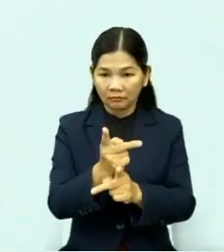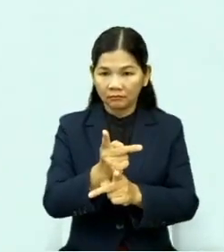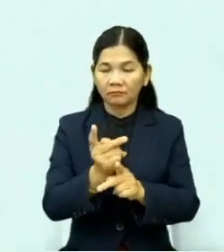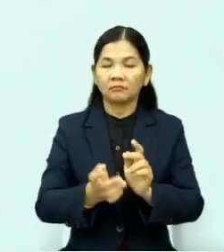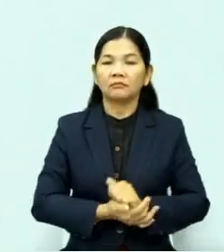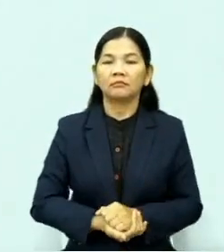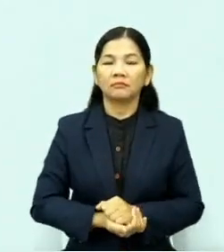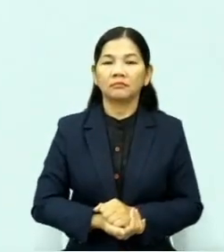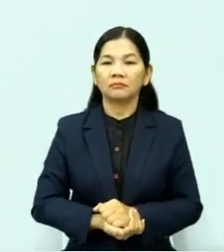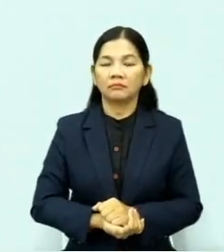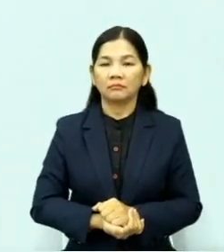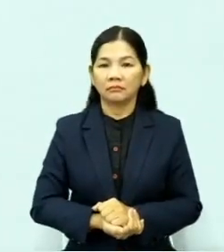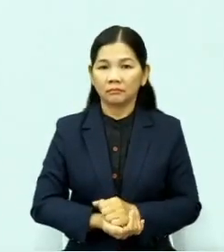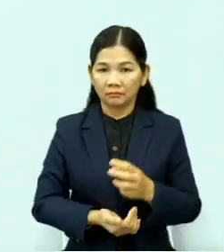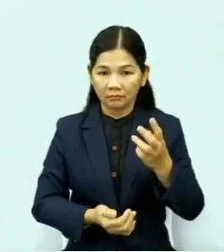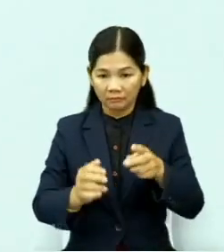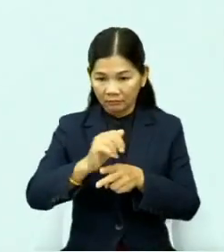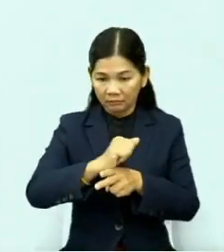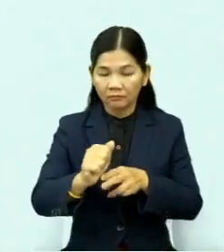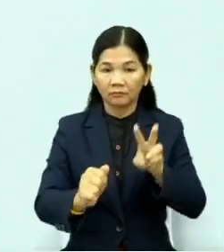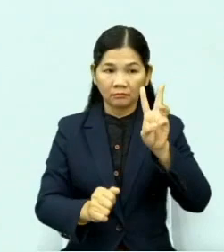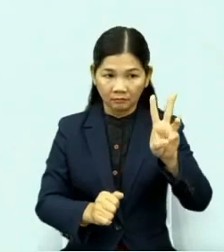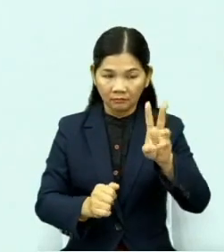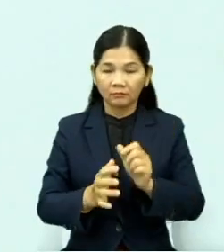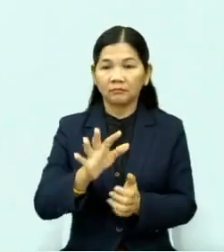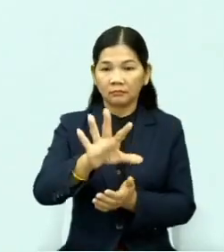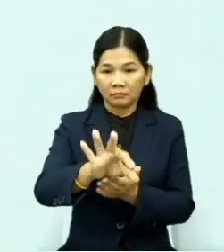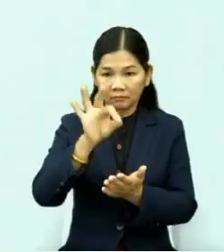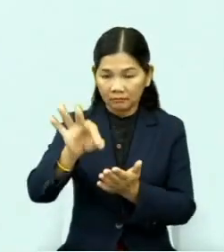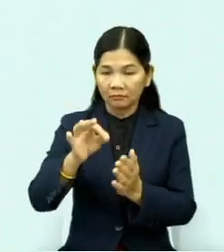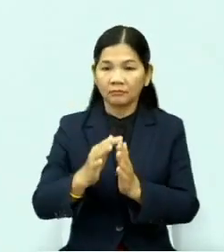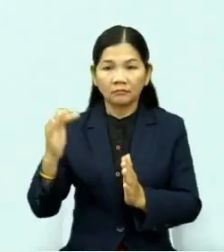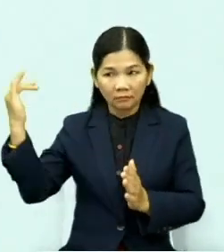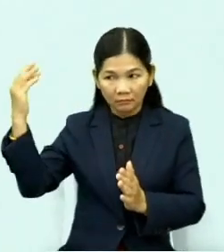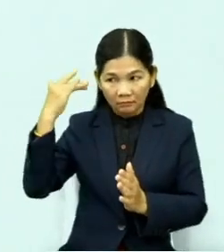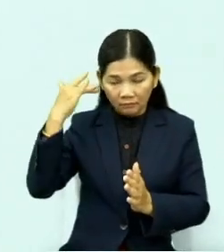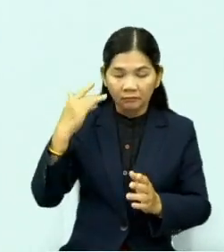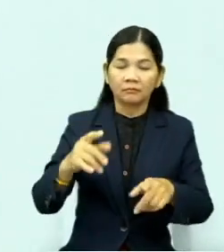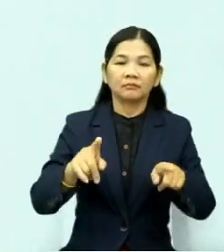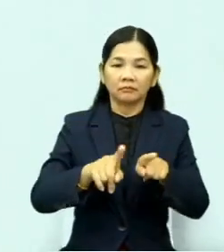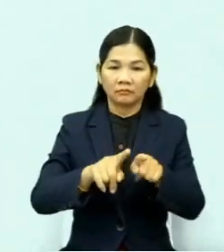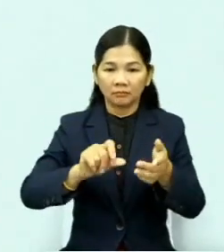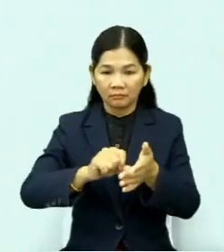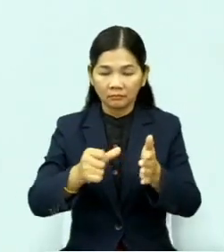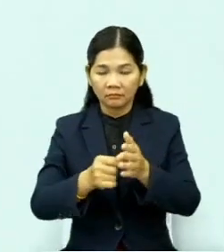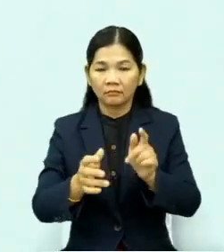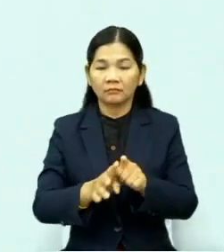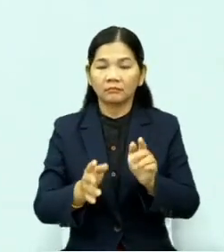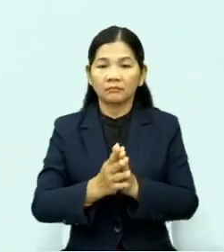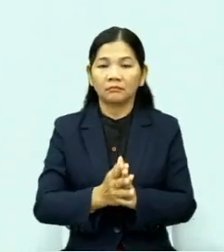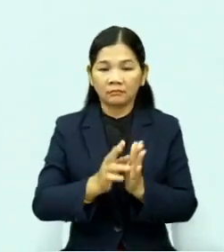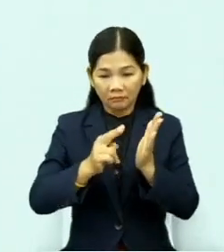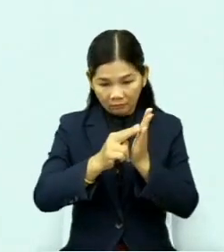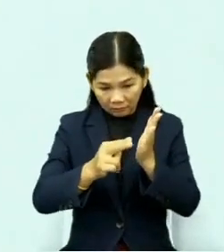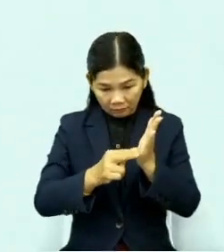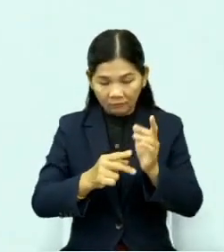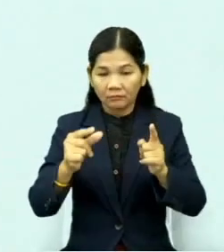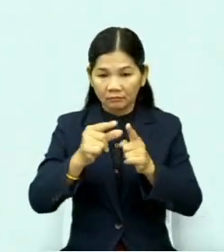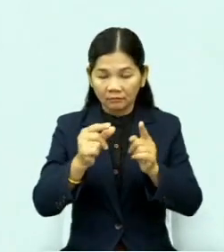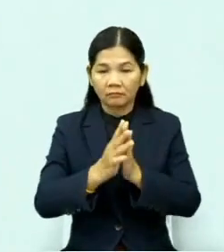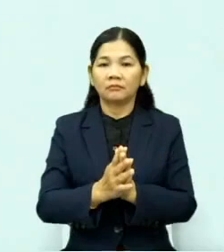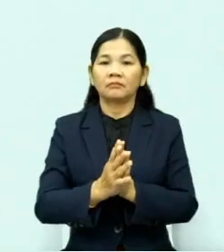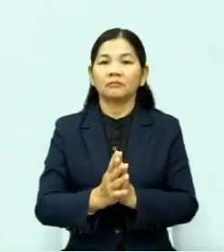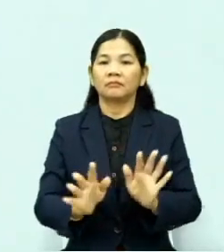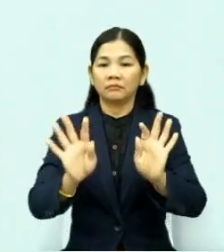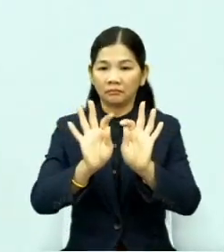ចាសម្រាប់លំហាត់ទី3ចូលស្រង់សតិសសព្ទពីក្នុងអត្ថបទនិងពាក្យវ